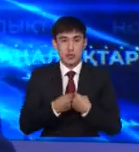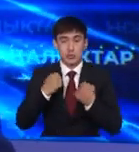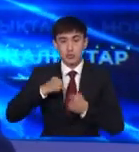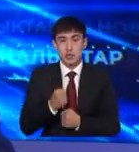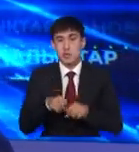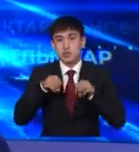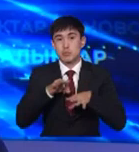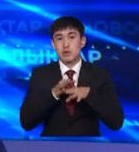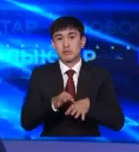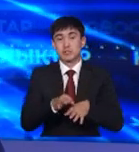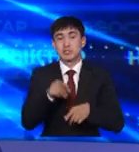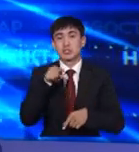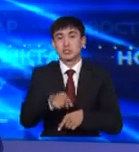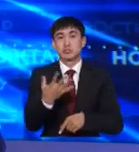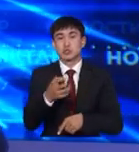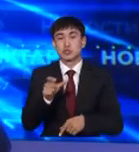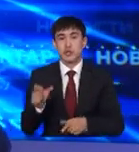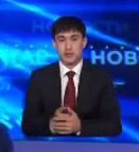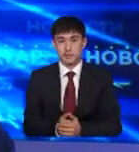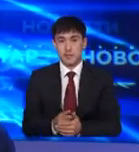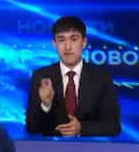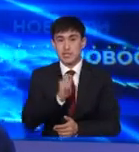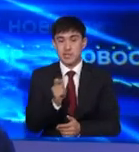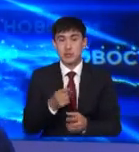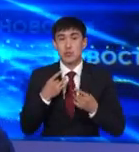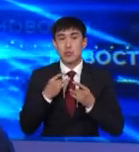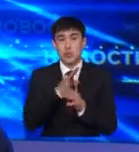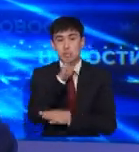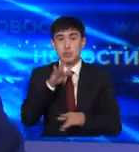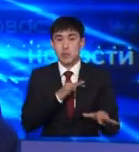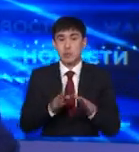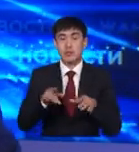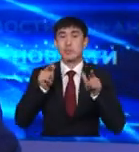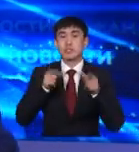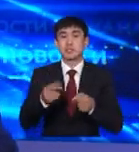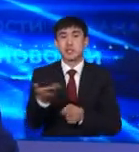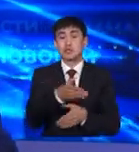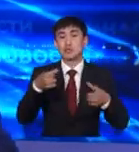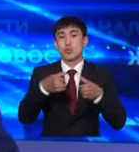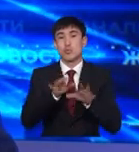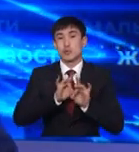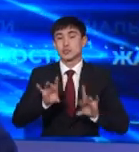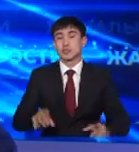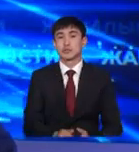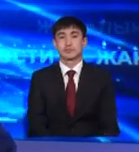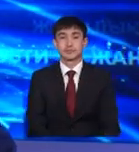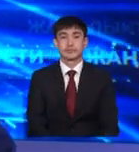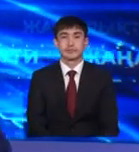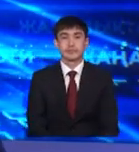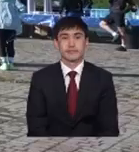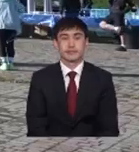друзьями решили провести около 1500 человек. В воскресное утро мероприятие посетила и наша съемочная